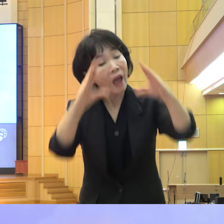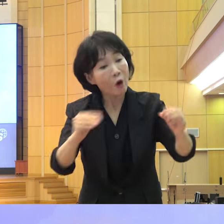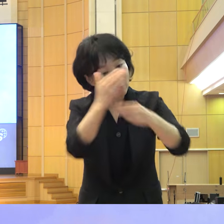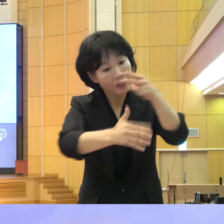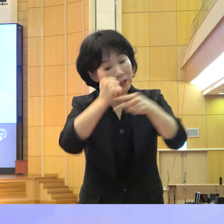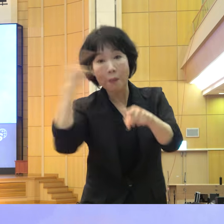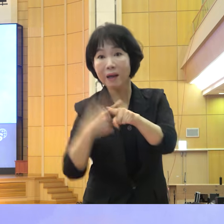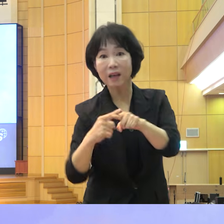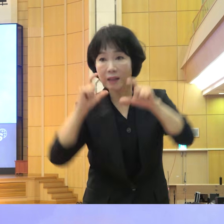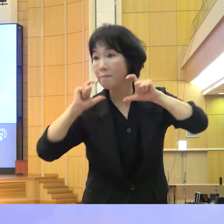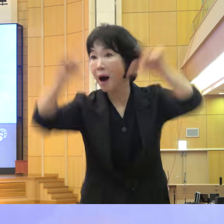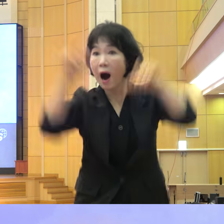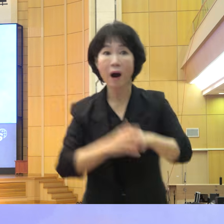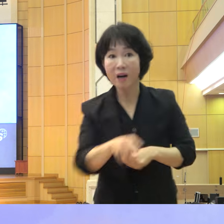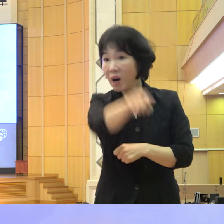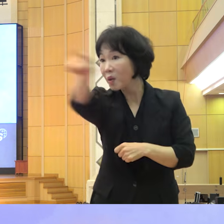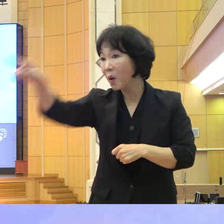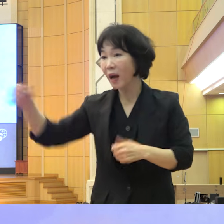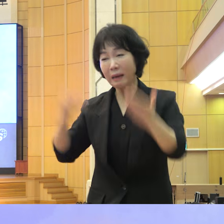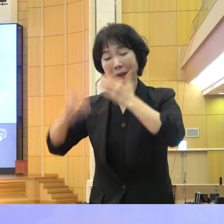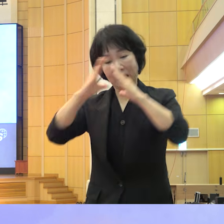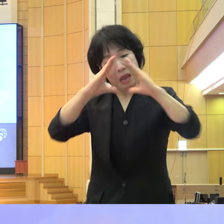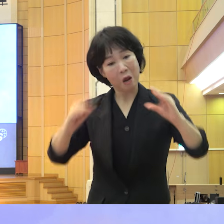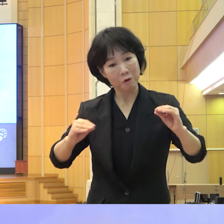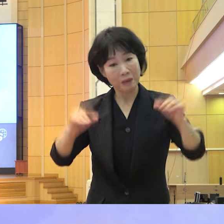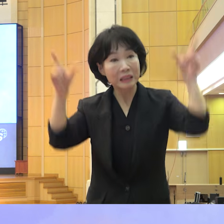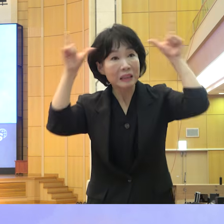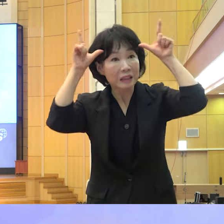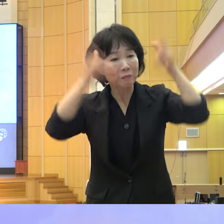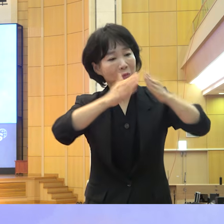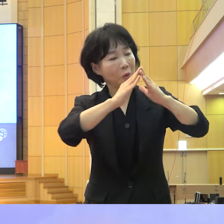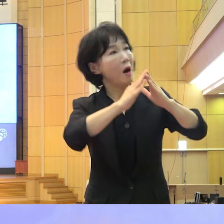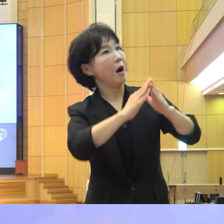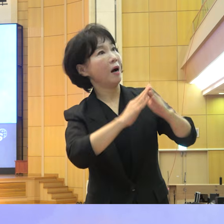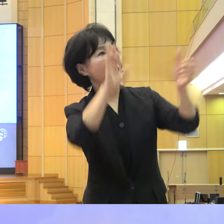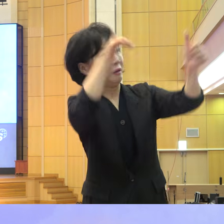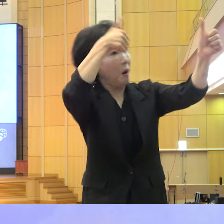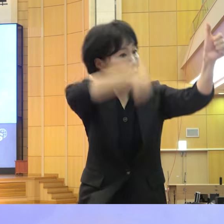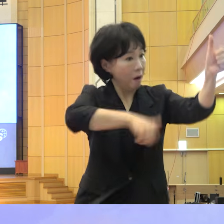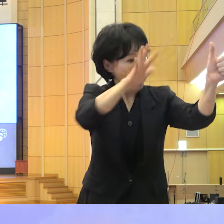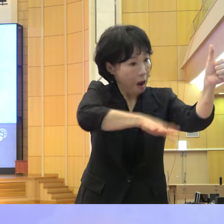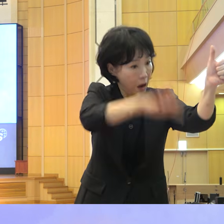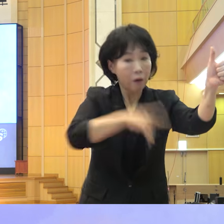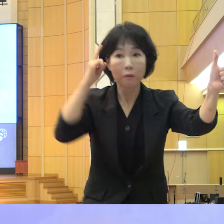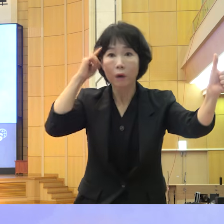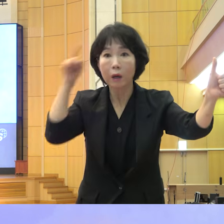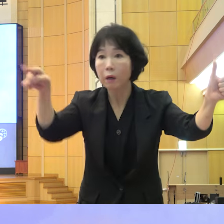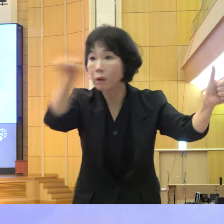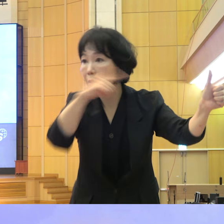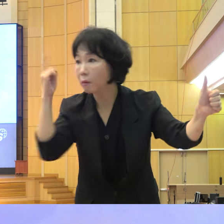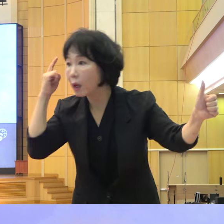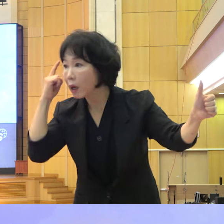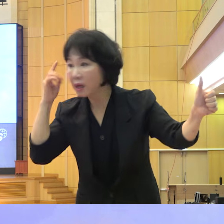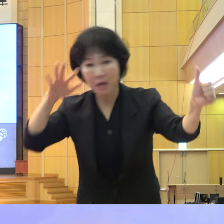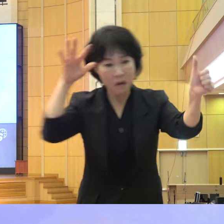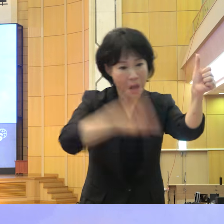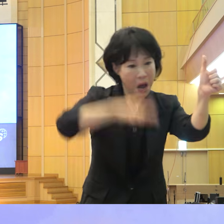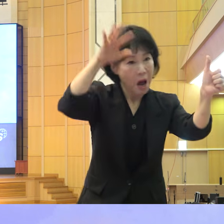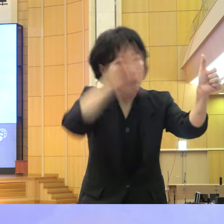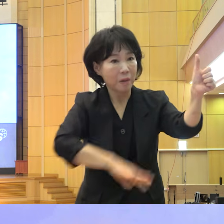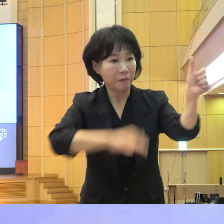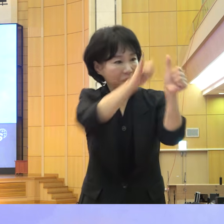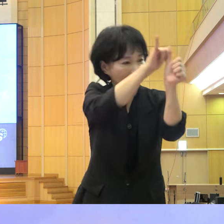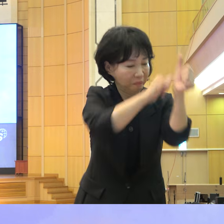있을 때에 애굽 나라의 금송아지 신이야. 하나님 신도 아니야. 왜 거기다가 절하고 거기다가 왜 우상